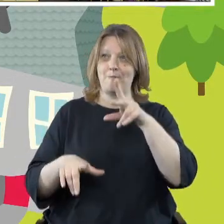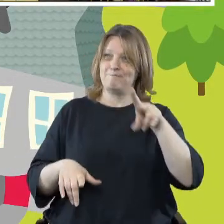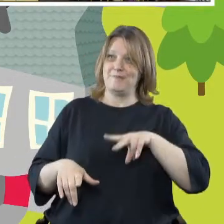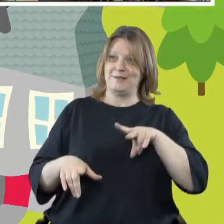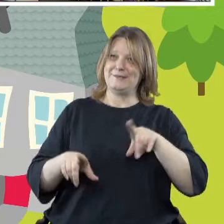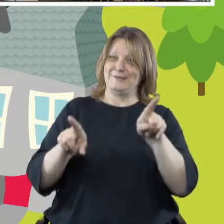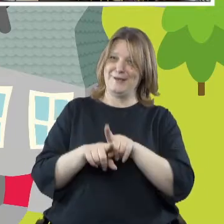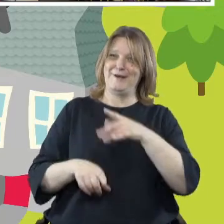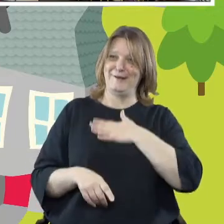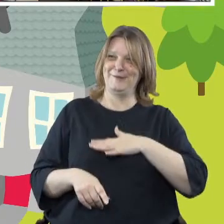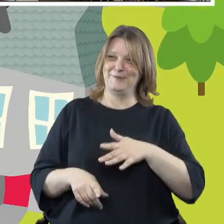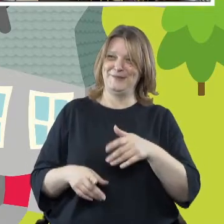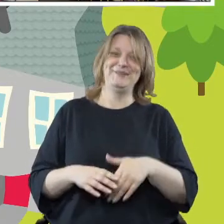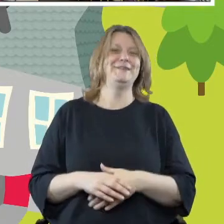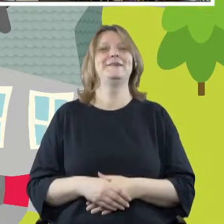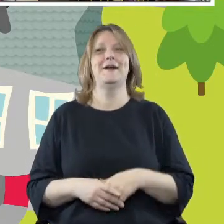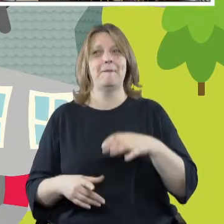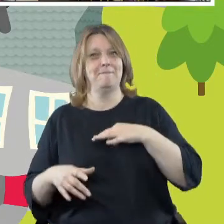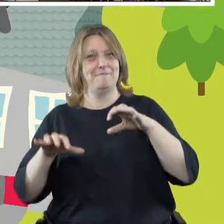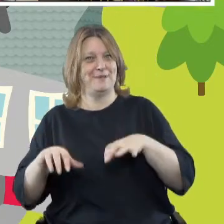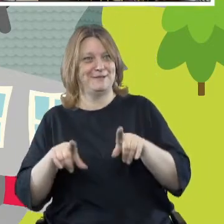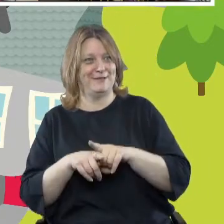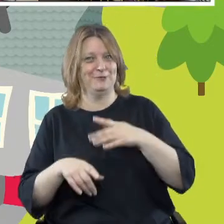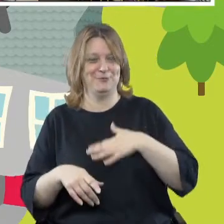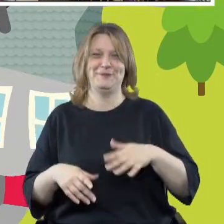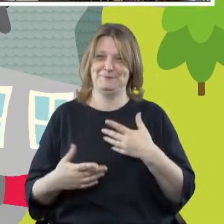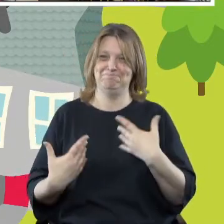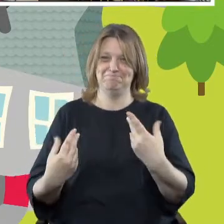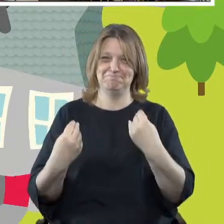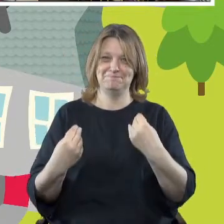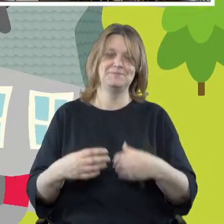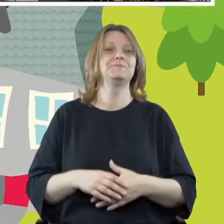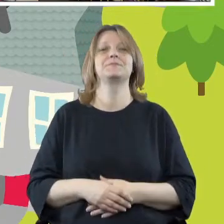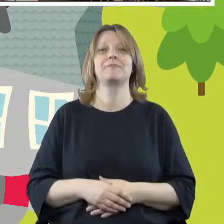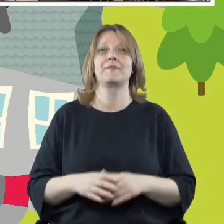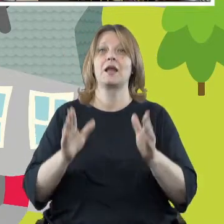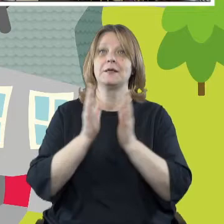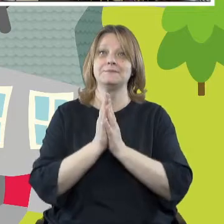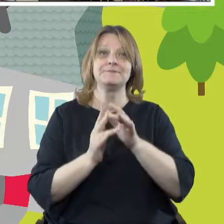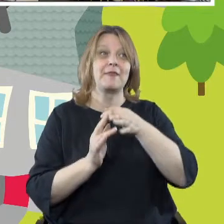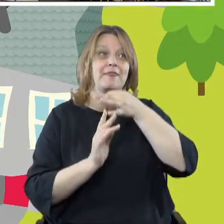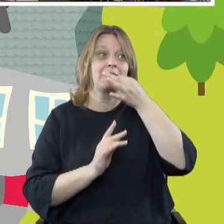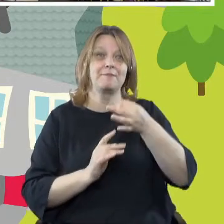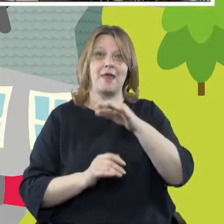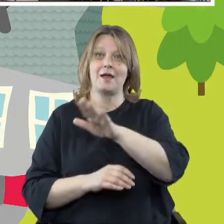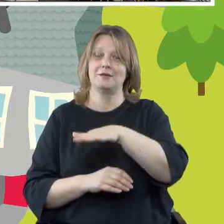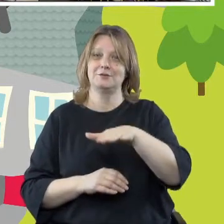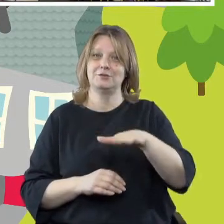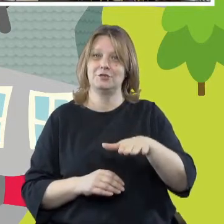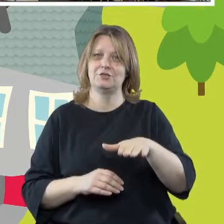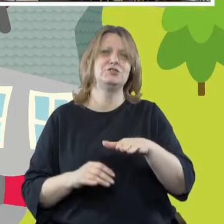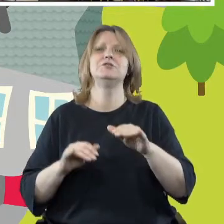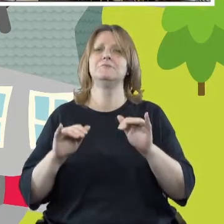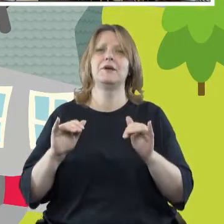też lubi. I drugi pan minister, i pani prezes też. Super. To może pan inspektor zapyta się dzieci, jakie